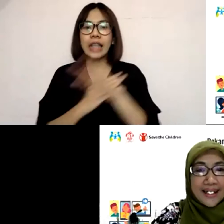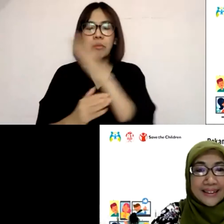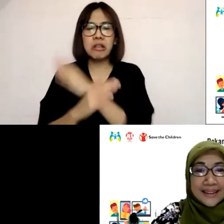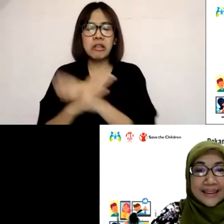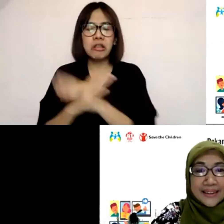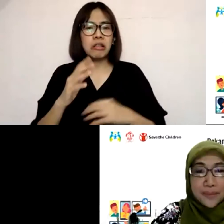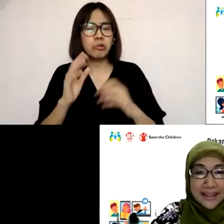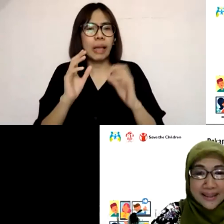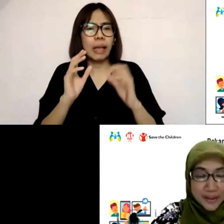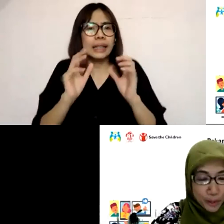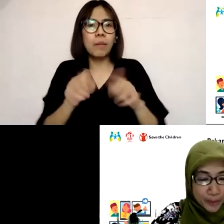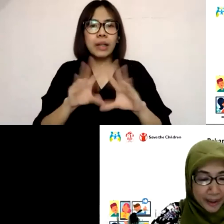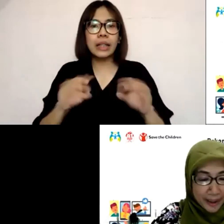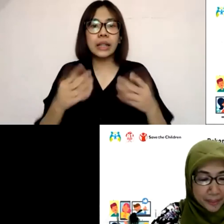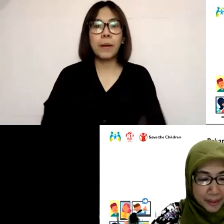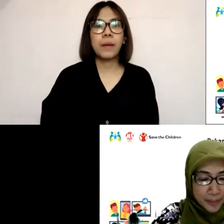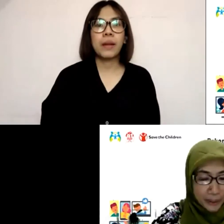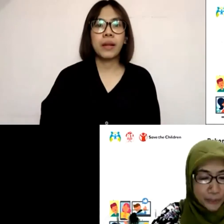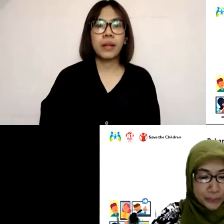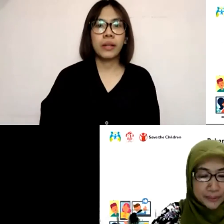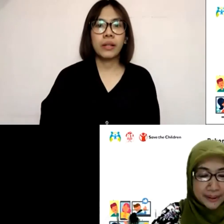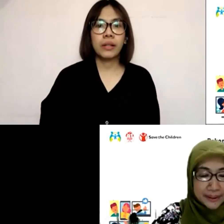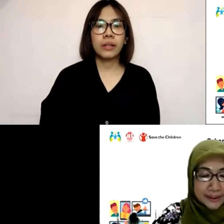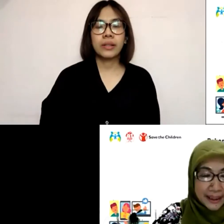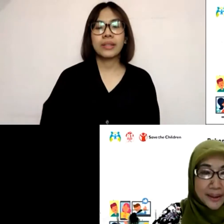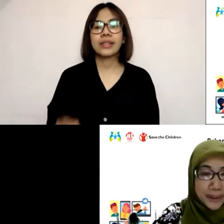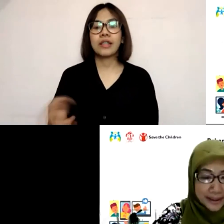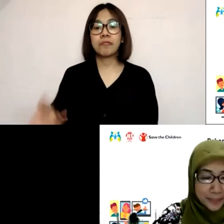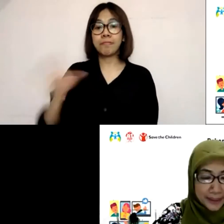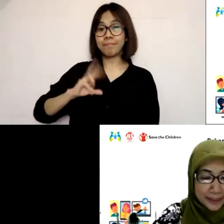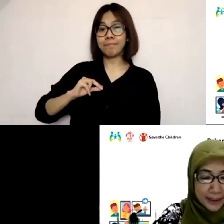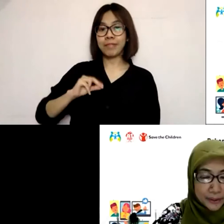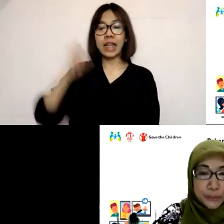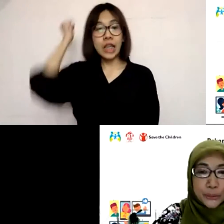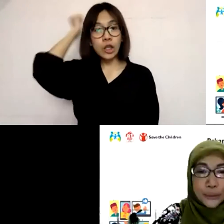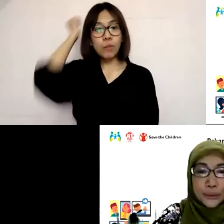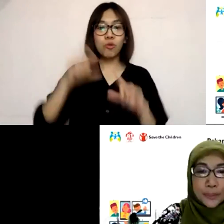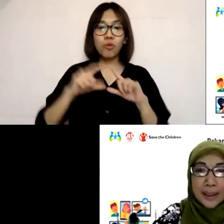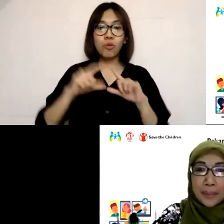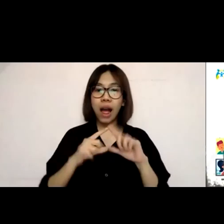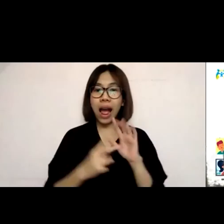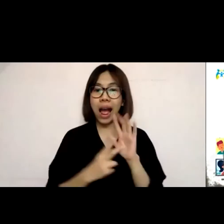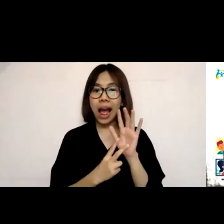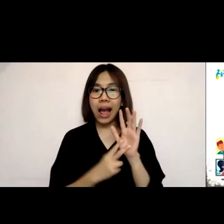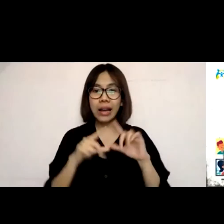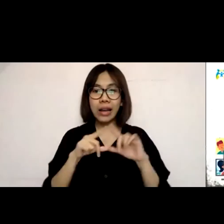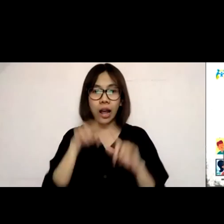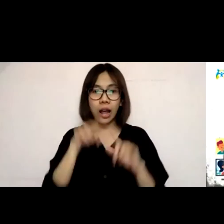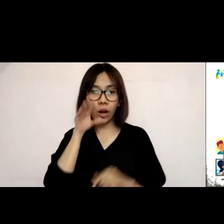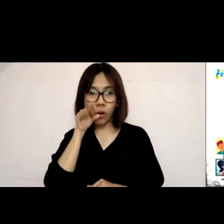Ya. Terima kasih sebelumnya Mas Bayu telah diberi kesempatan untuk